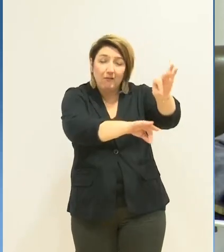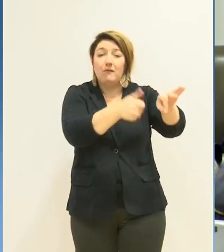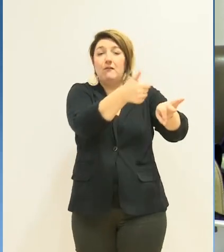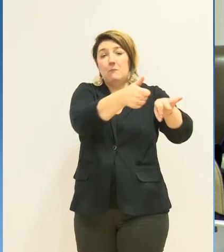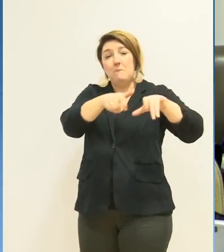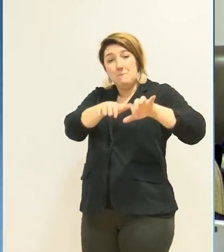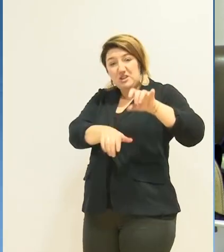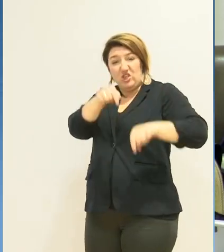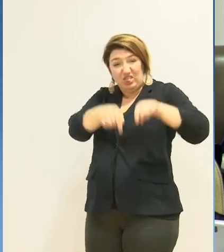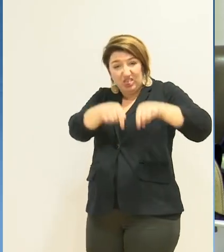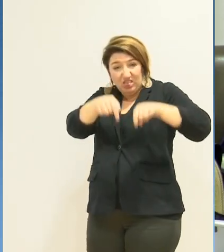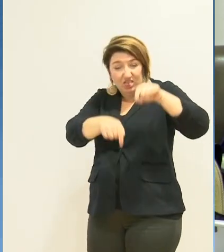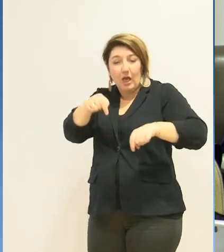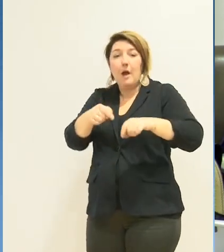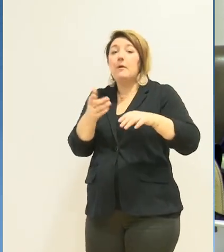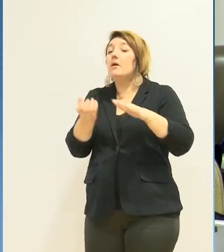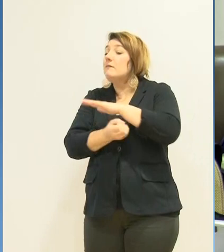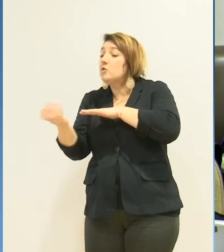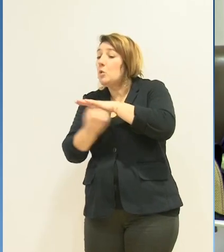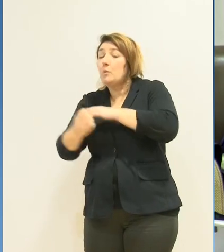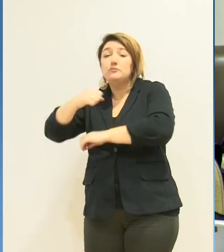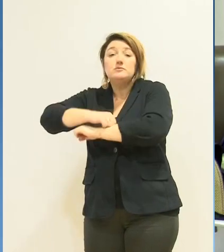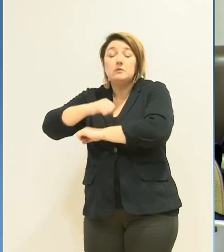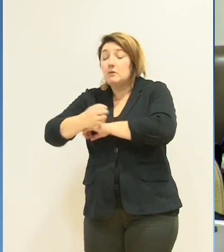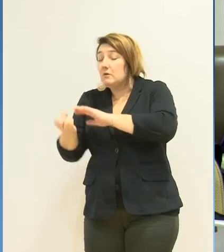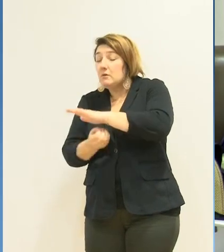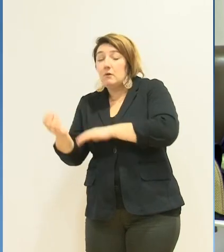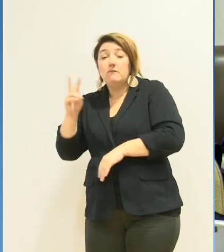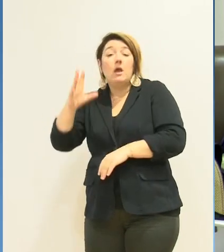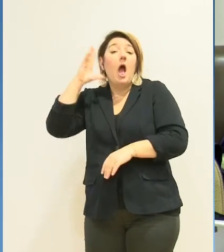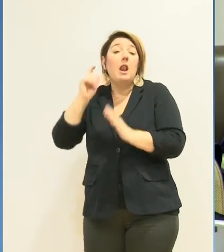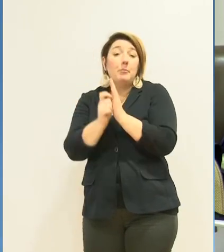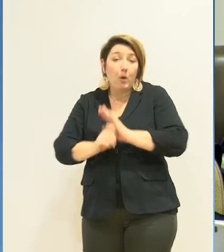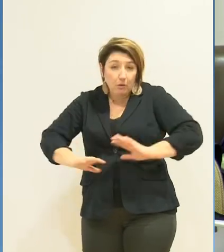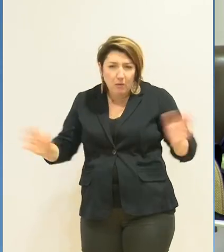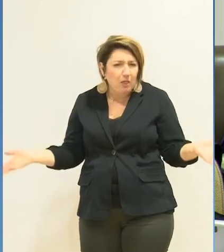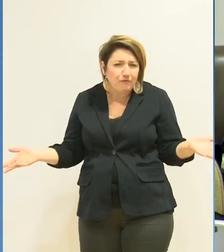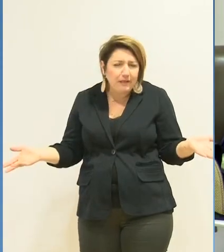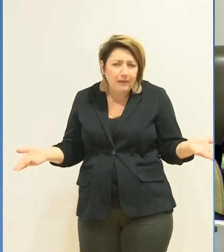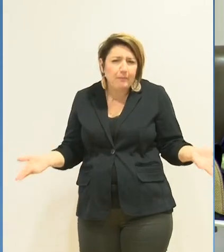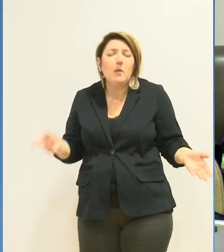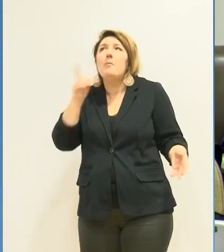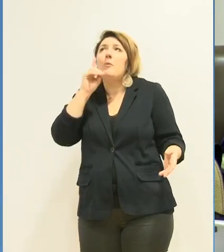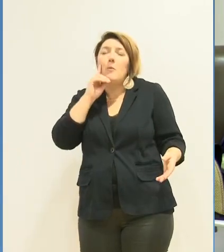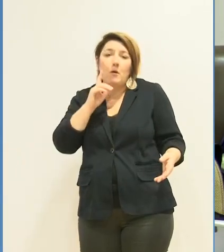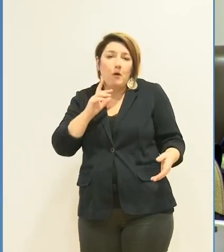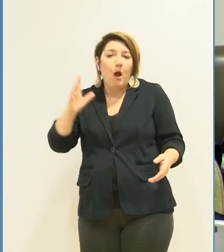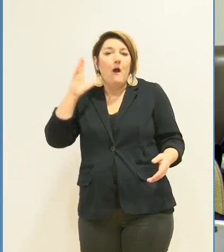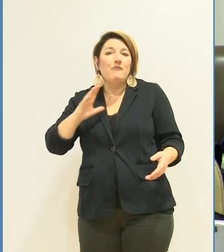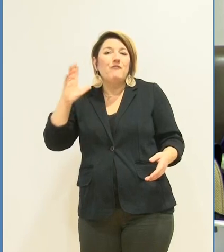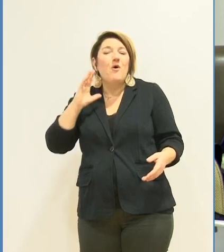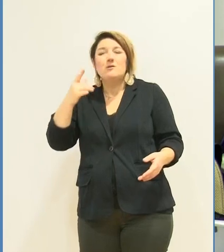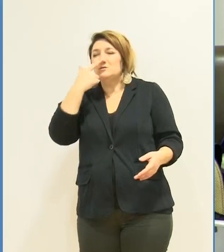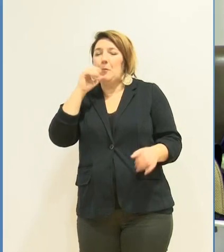cette époque là est révolue et pourquoi on a fait ça dans le temps parce qu'effectivement parce qu'effectivement effectivement on pense à y